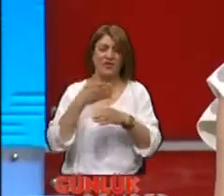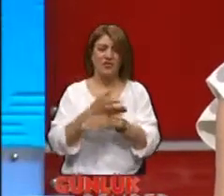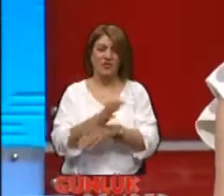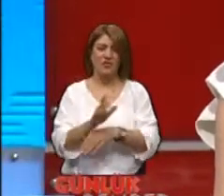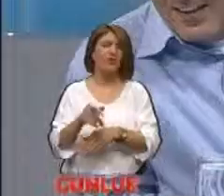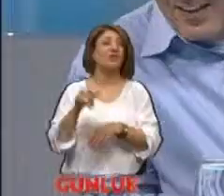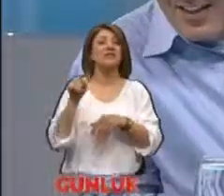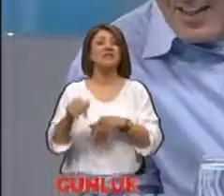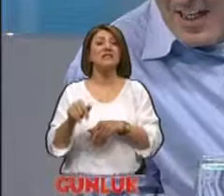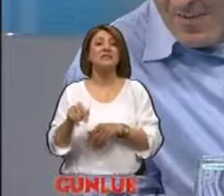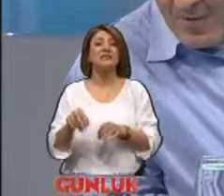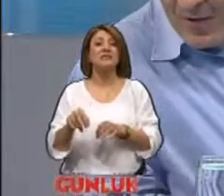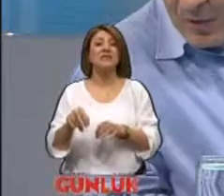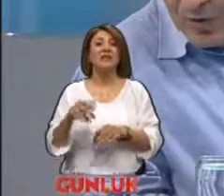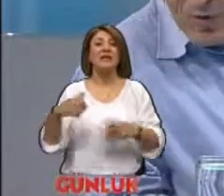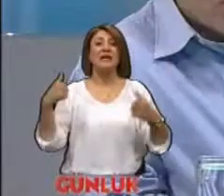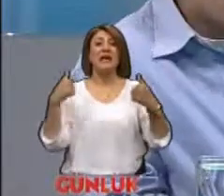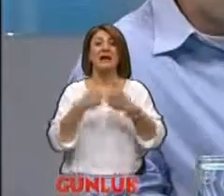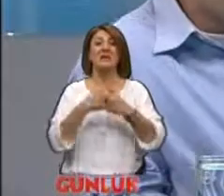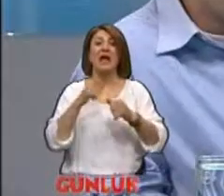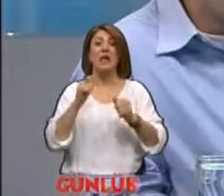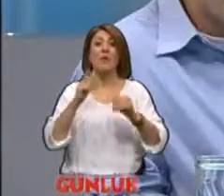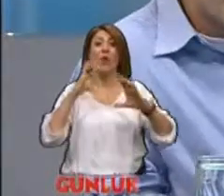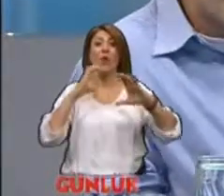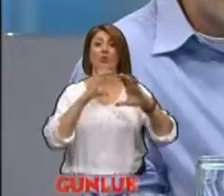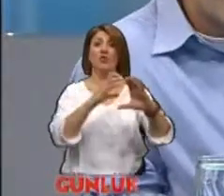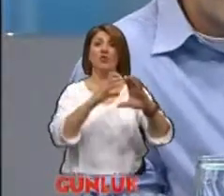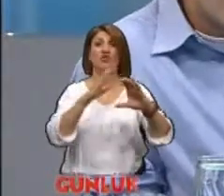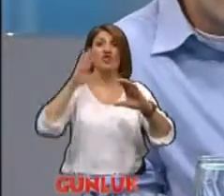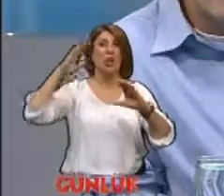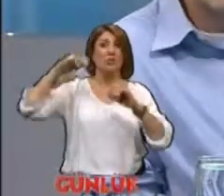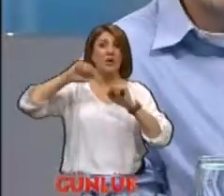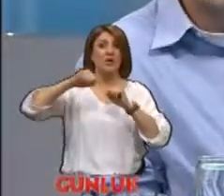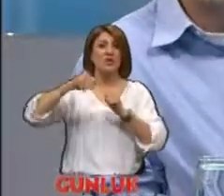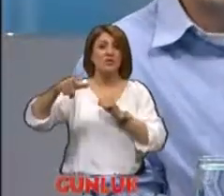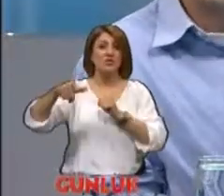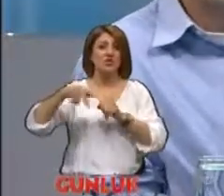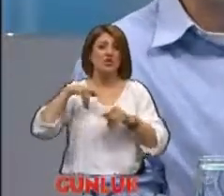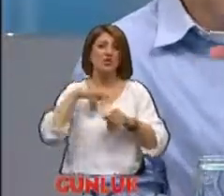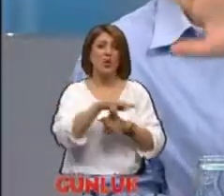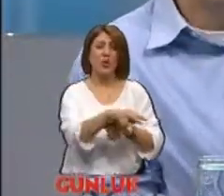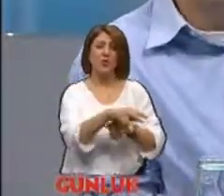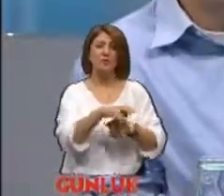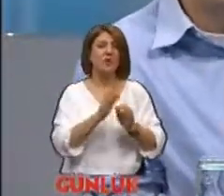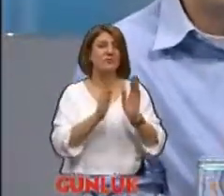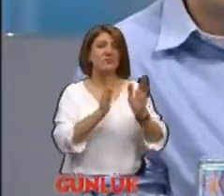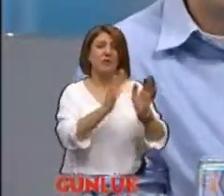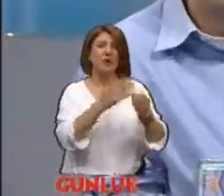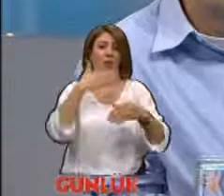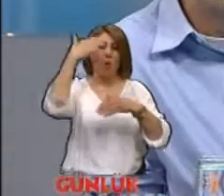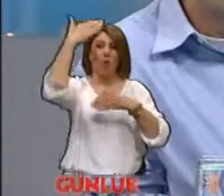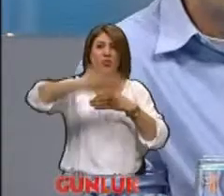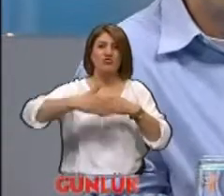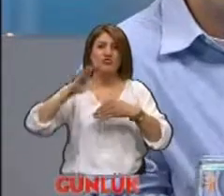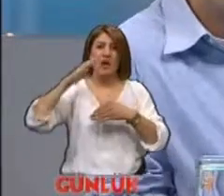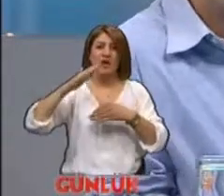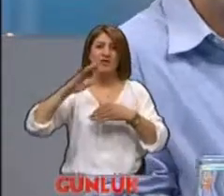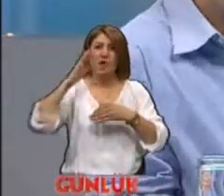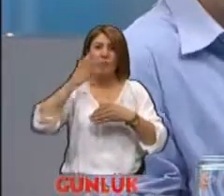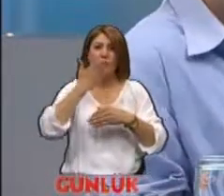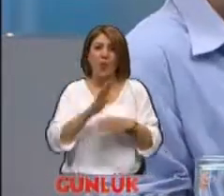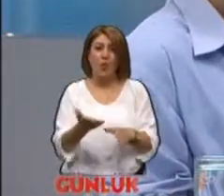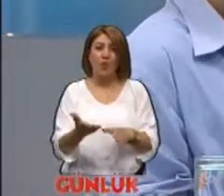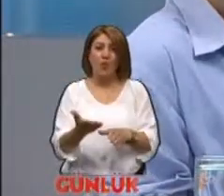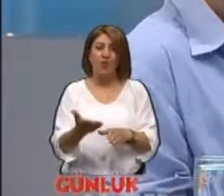Evet. Bu sefer kaza yapan bir otobüs camı kırılmış. Yola nasıl devam edebilir? Camı kırık ön camı olmayan bir otobüs. Kurşun